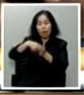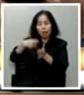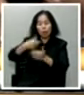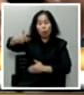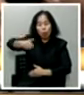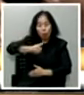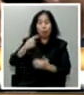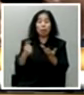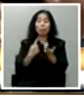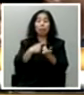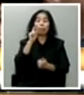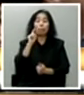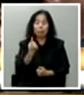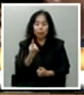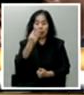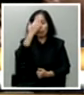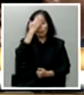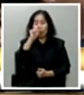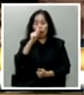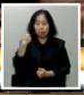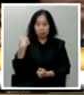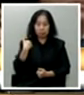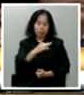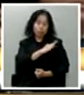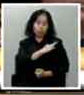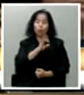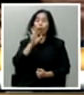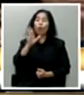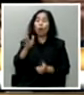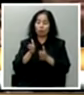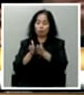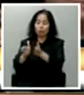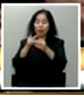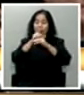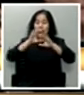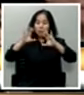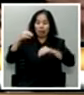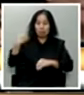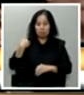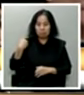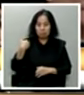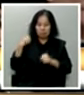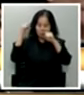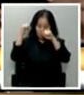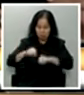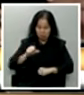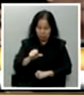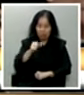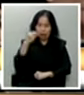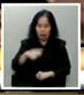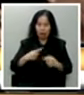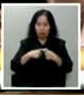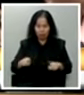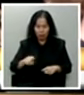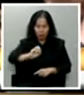ใหม่นั่นเพราะว่ามีสมาชิกของท่านเนี่ยได้ลงหรือแสดงหรือก็ลงมติไปแล้วแ